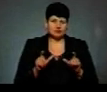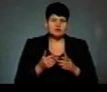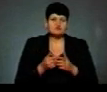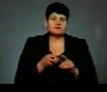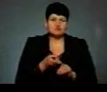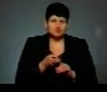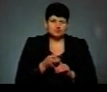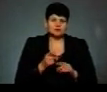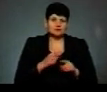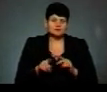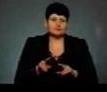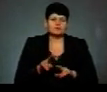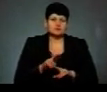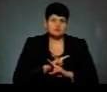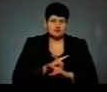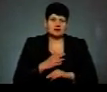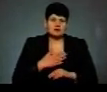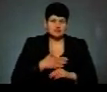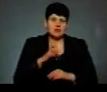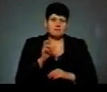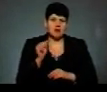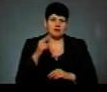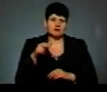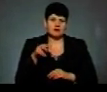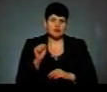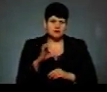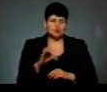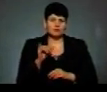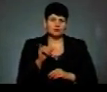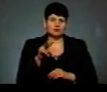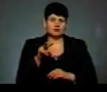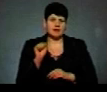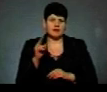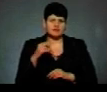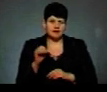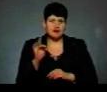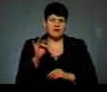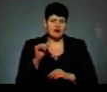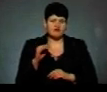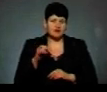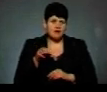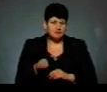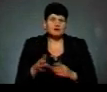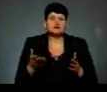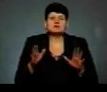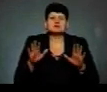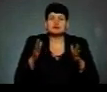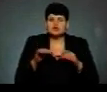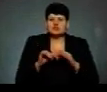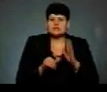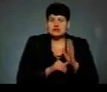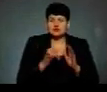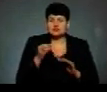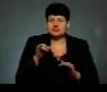смерті нашої дорогої Бадму Сололади Рафіат, яка сталася 16